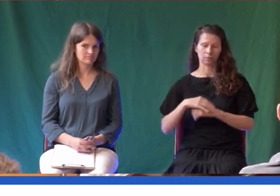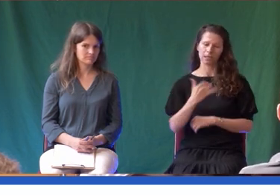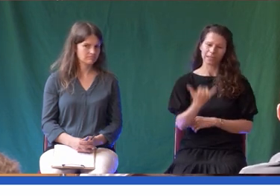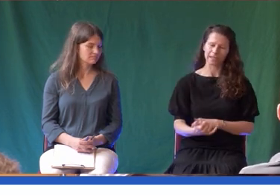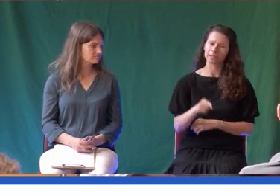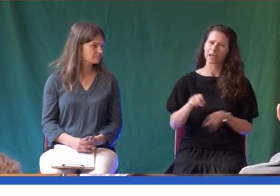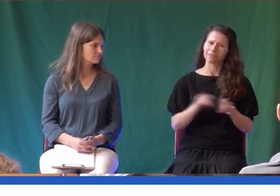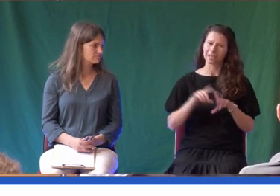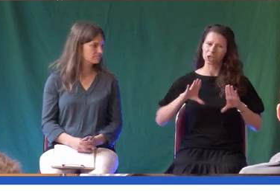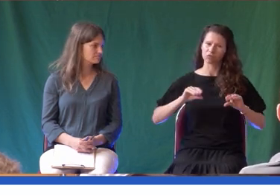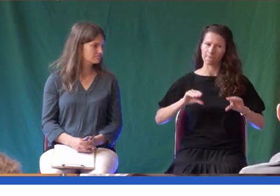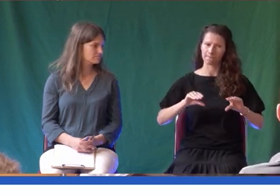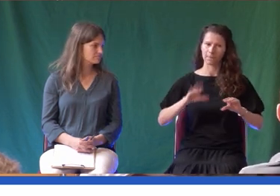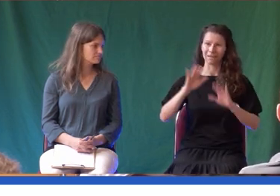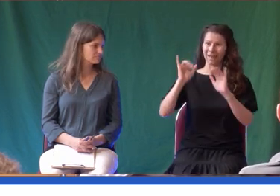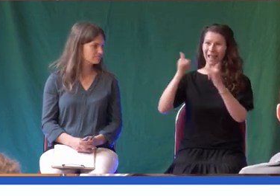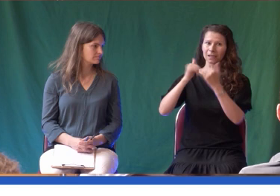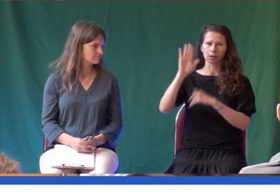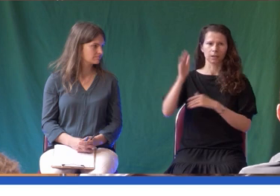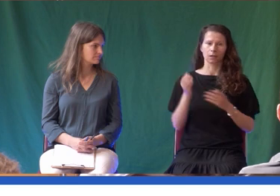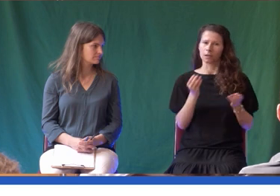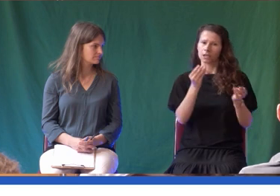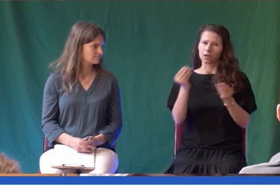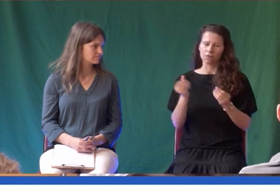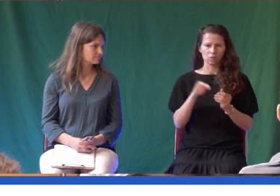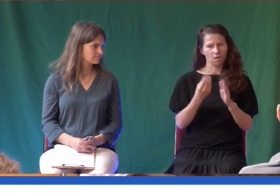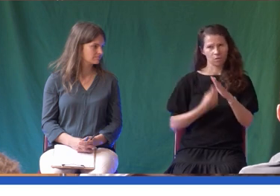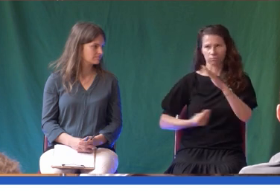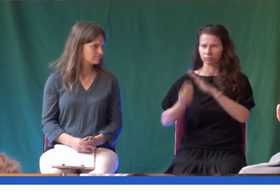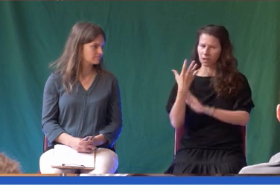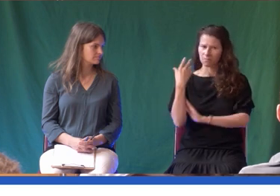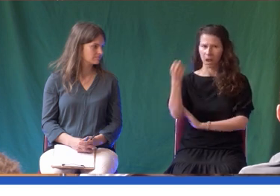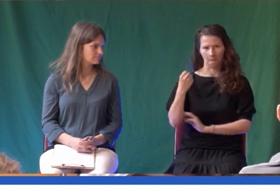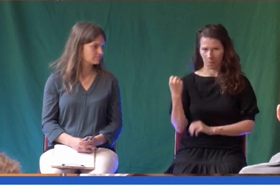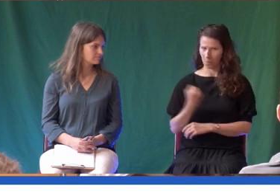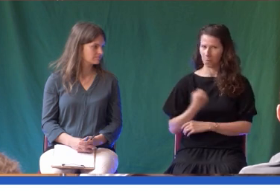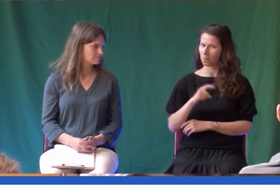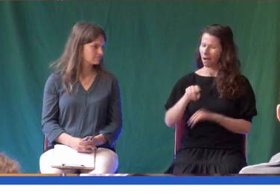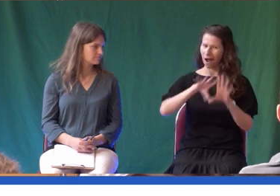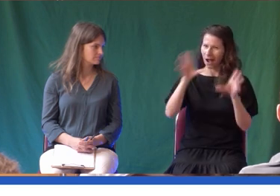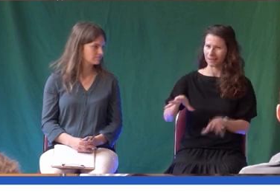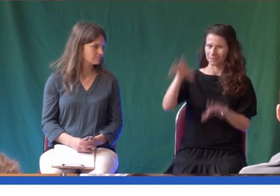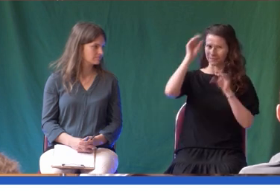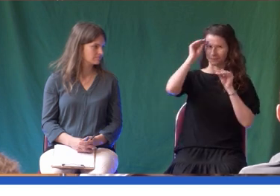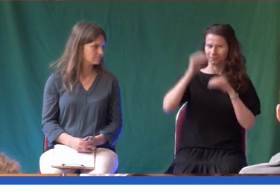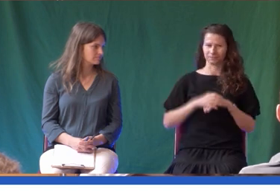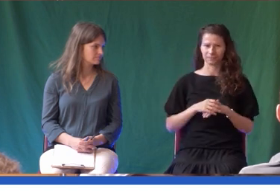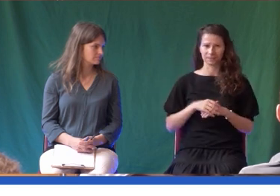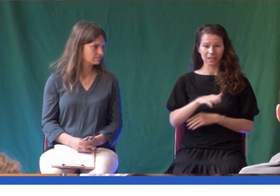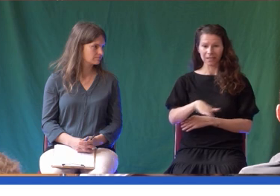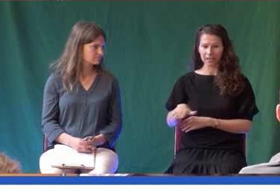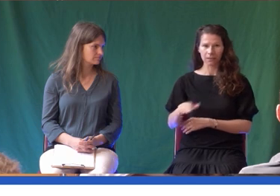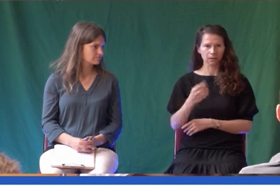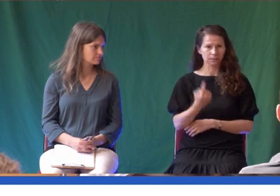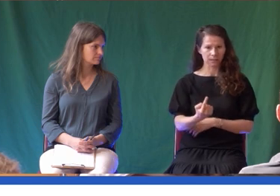für die Gefühle von den Eltern sie saugen alles auf Kinder sind selbst